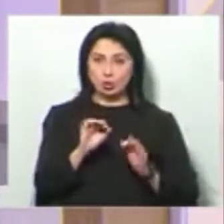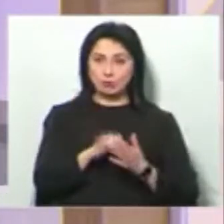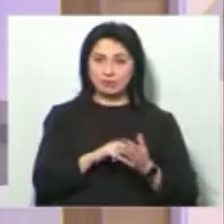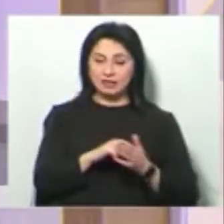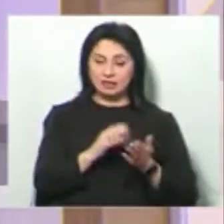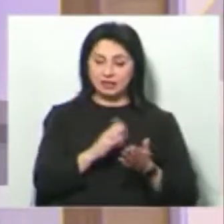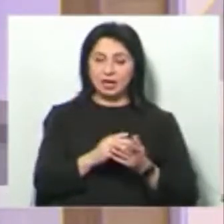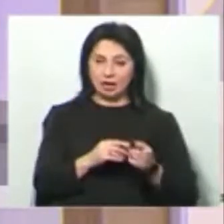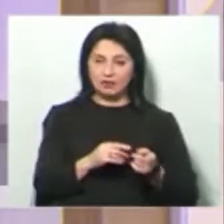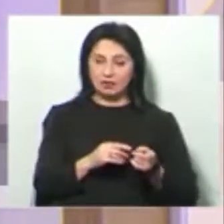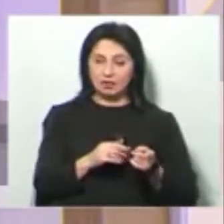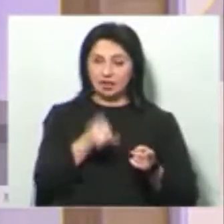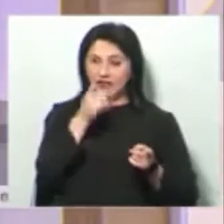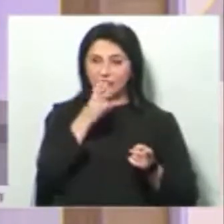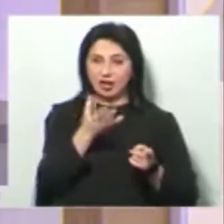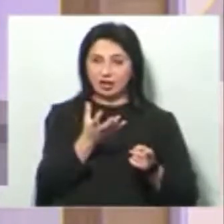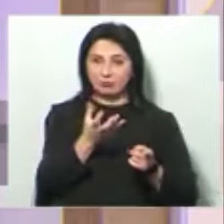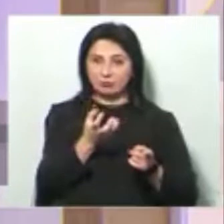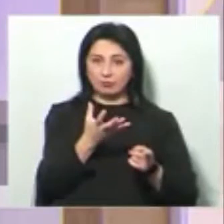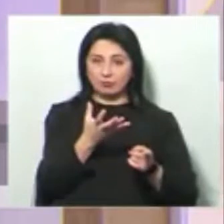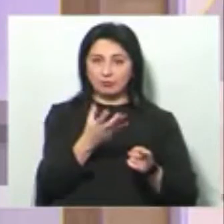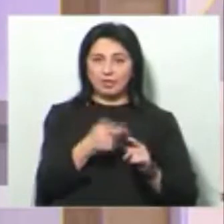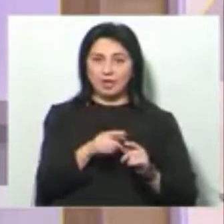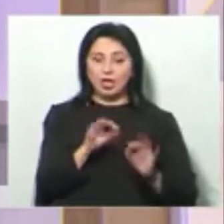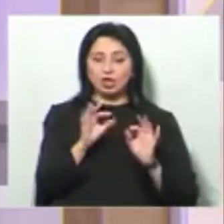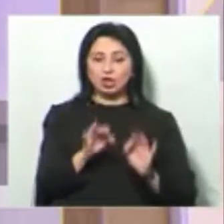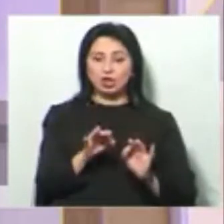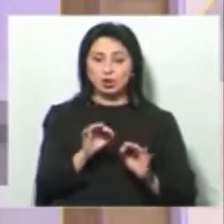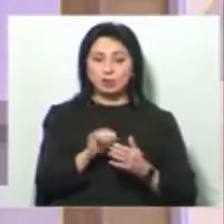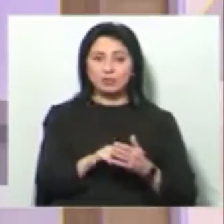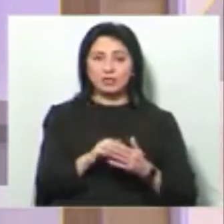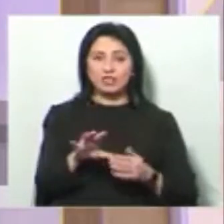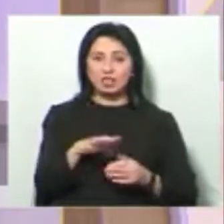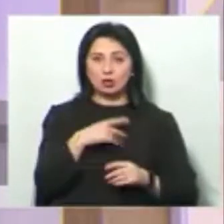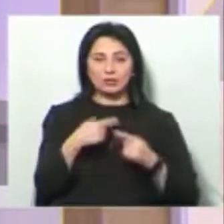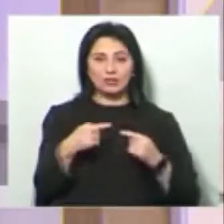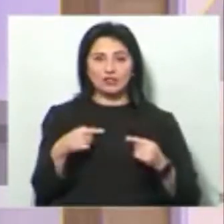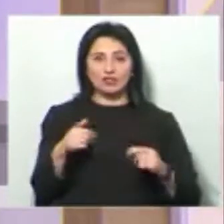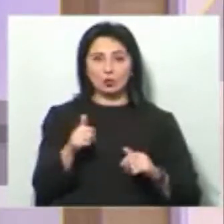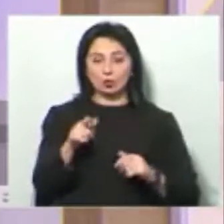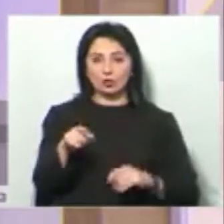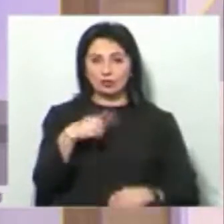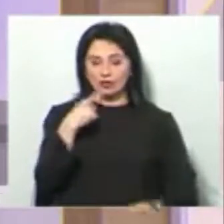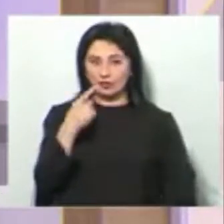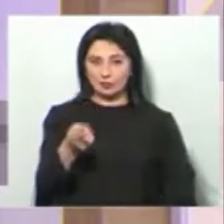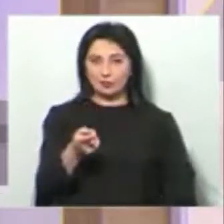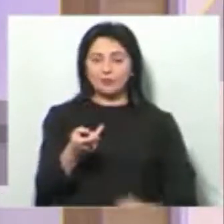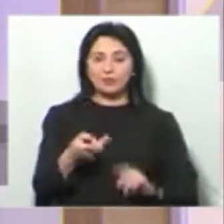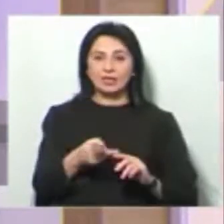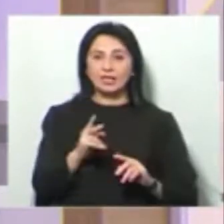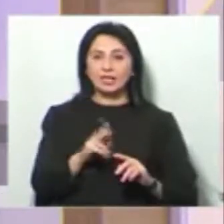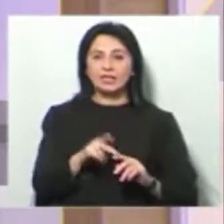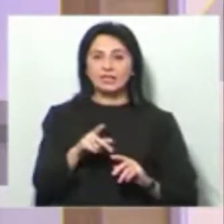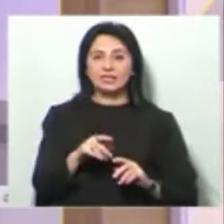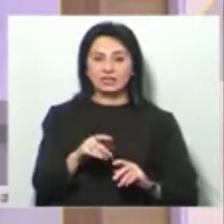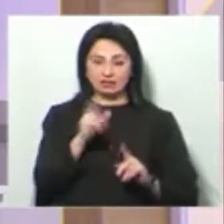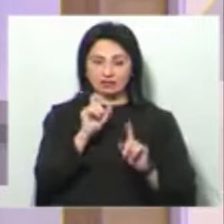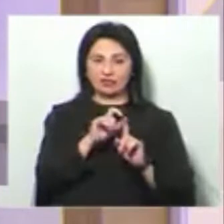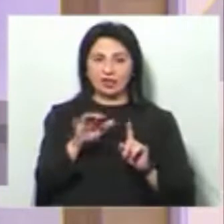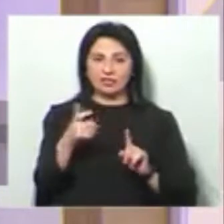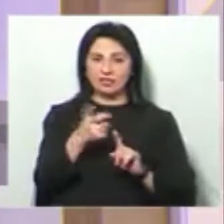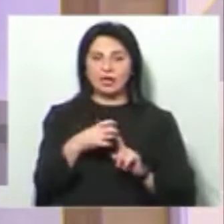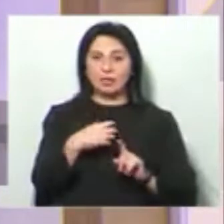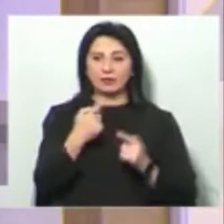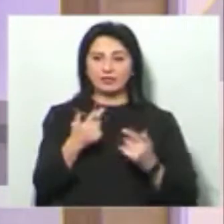მას იმისათვის, რომ ვერ შეიკუმშოს. Და ობიექტური მიზეზი შეიძლება იყოს სხვადასხვა, როგორც თქვენ ბრძანეთ. Ეს ფრაზები ძალიან მნიშვნელოვანი